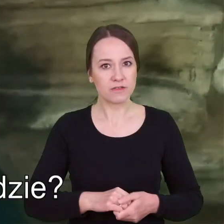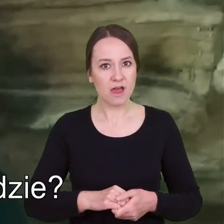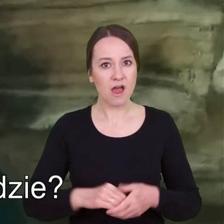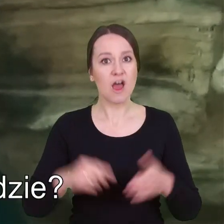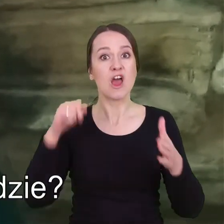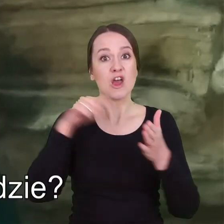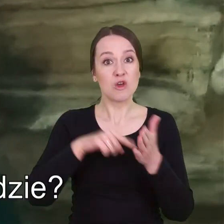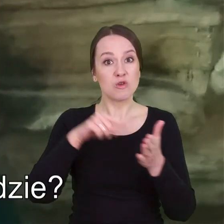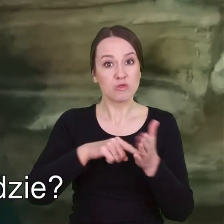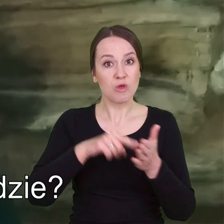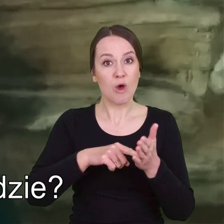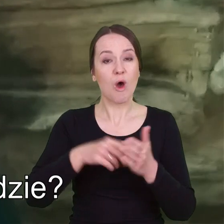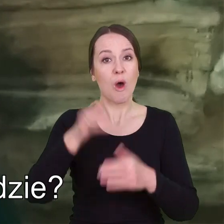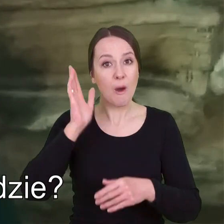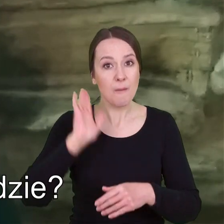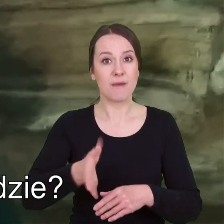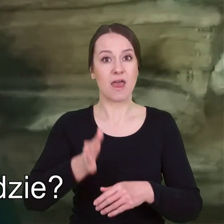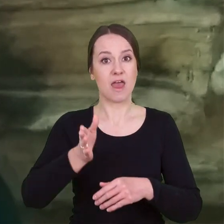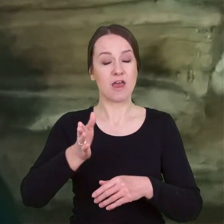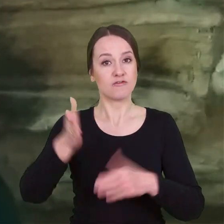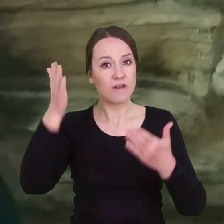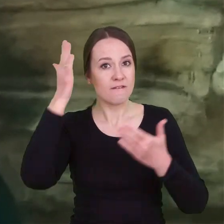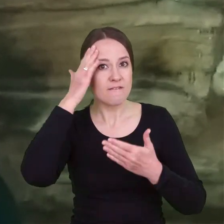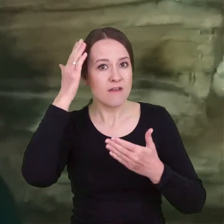Któż kierować światem będzie?